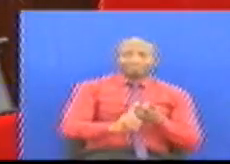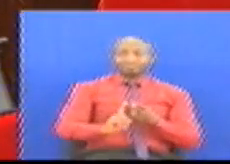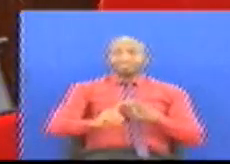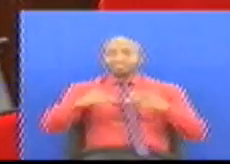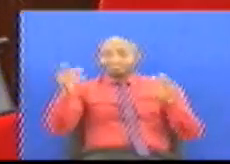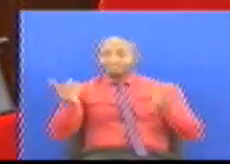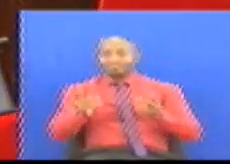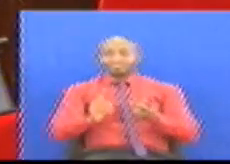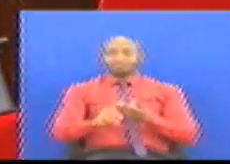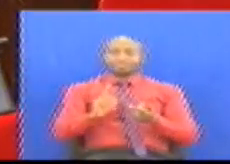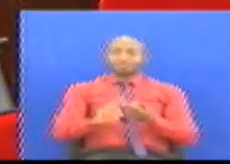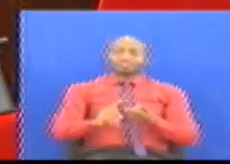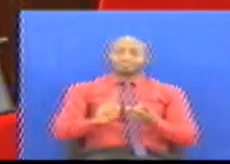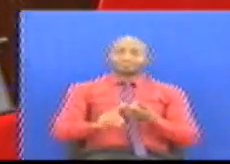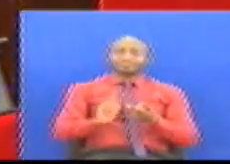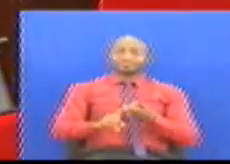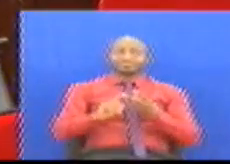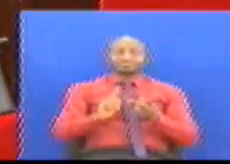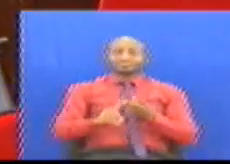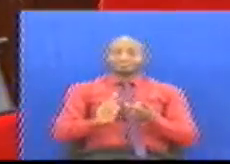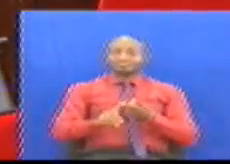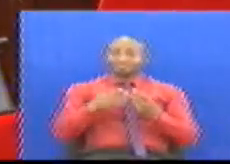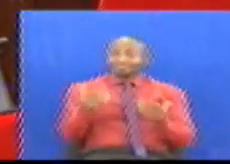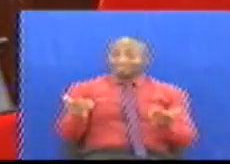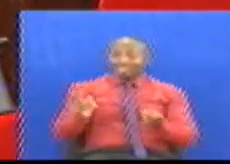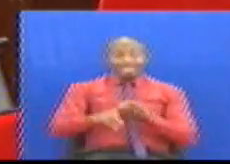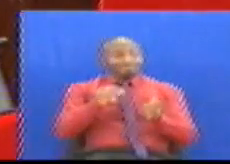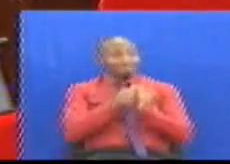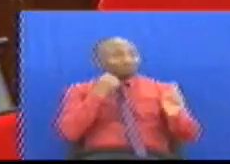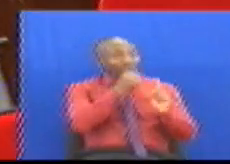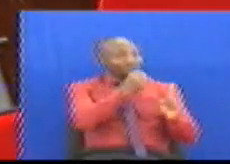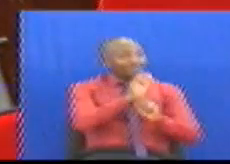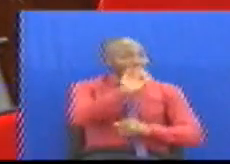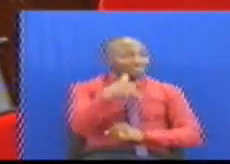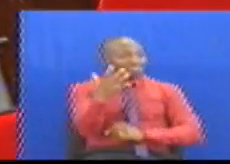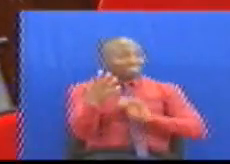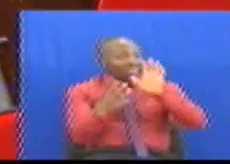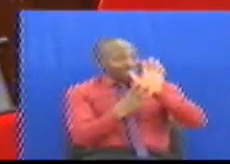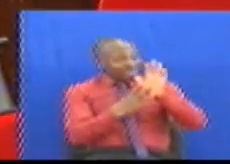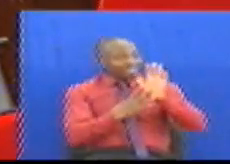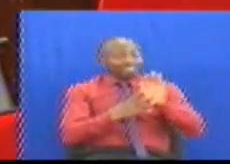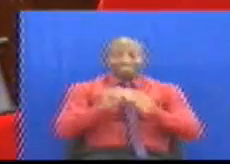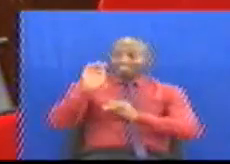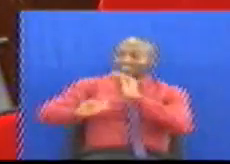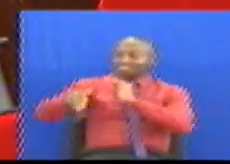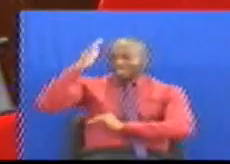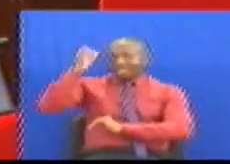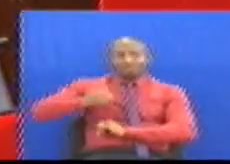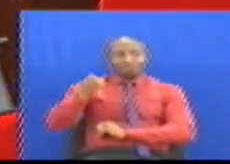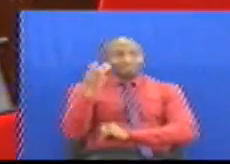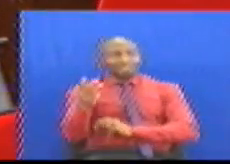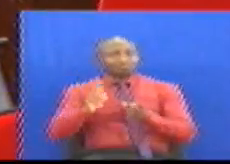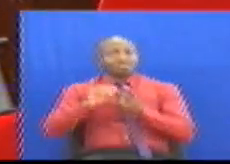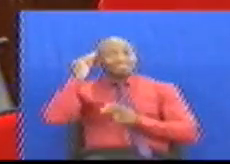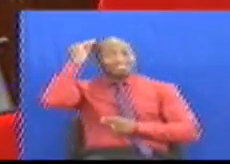delegation. Lakini dhana ninayozungumzia hapa ambayo ndio tulifanyia kazi mwaka 98 chini ya serikali ya awamu ya tatu ilikuwa ni dhana